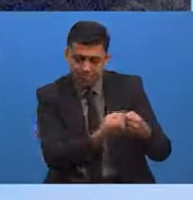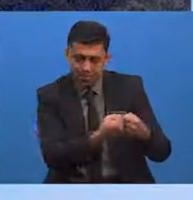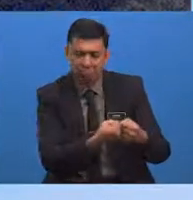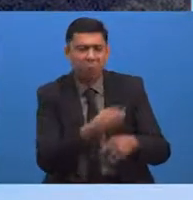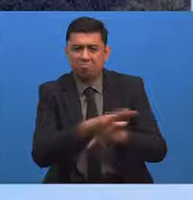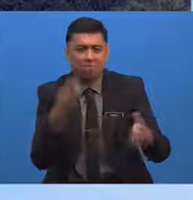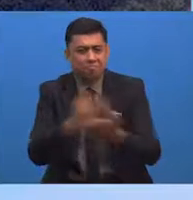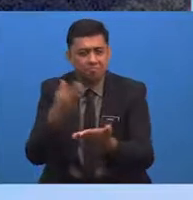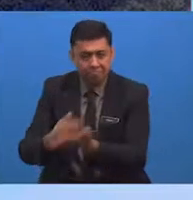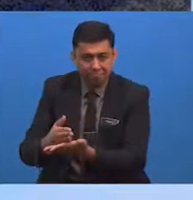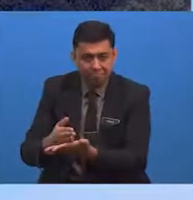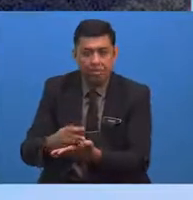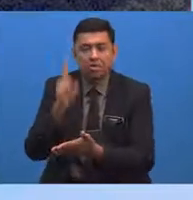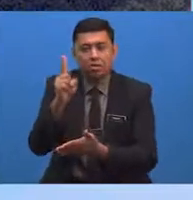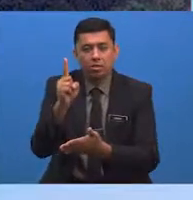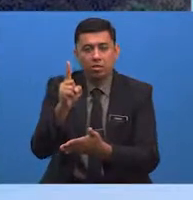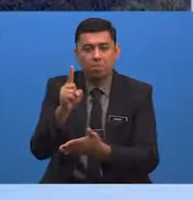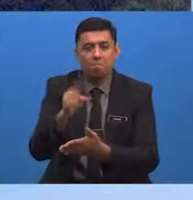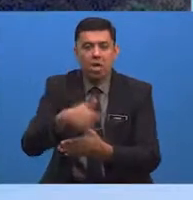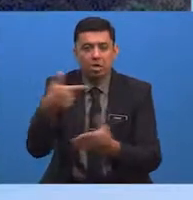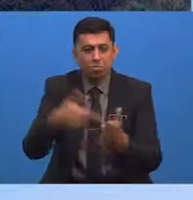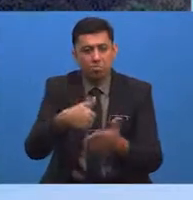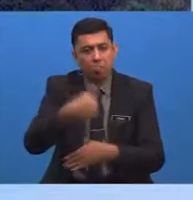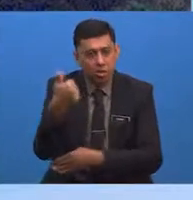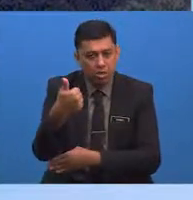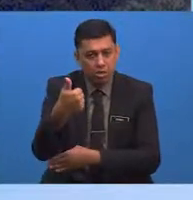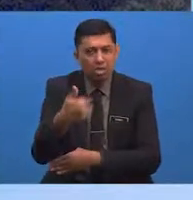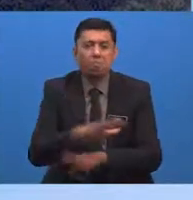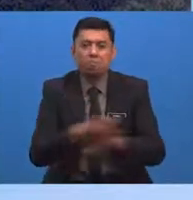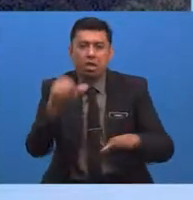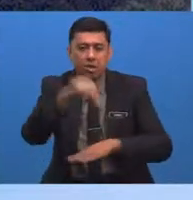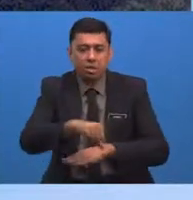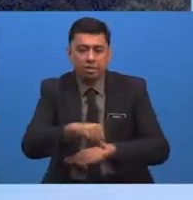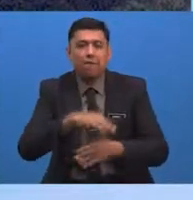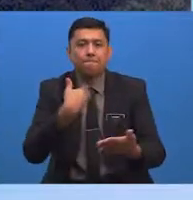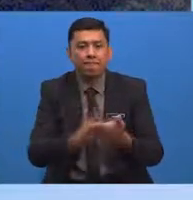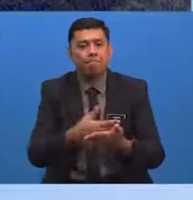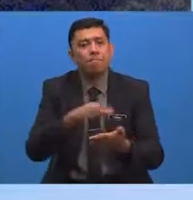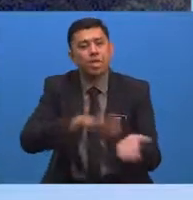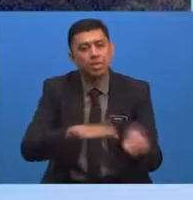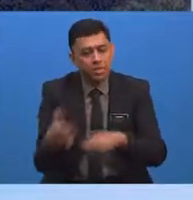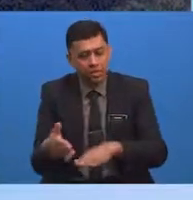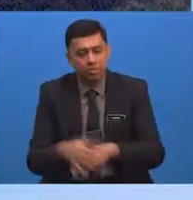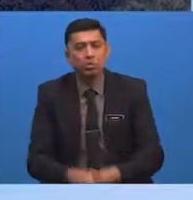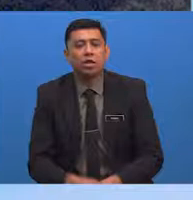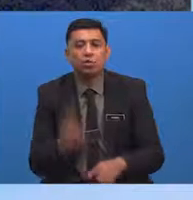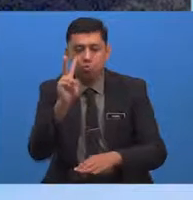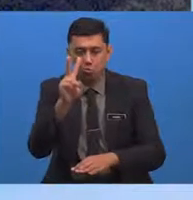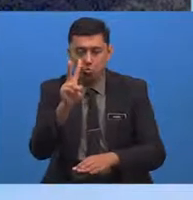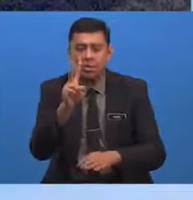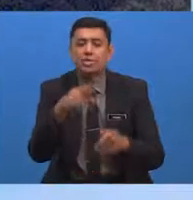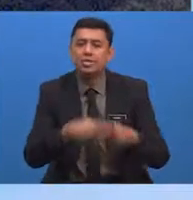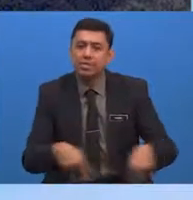renti-renti. Seorang madah diri bagus agik, seorang si ngalah sampai kemati. Ialah kisah dua orang